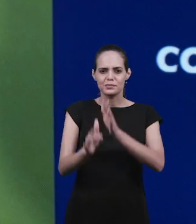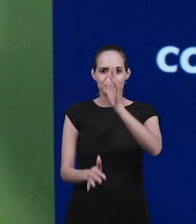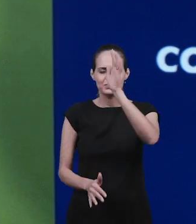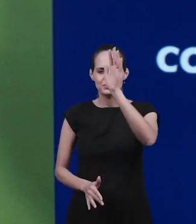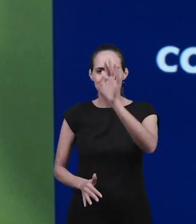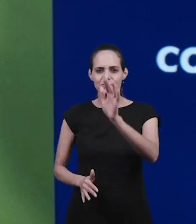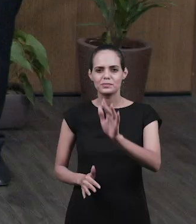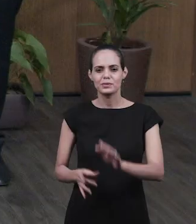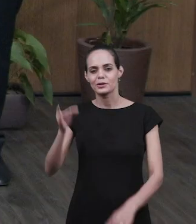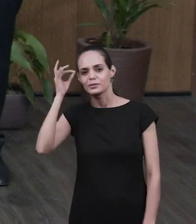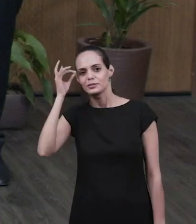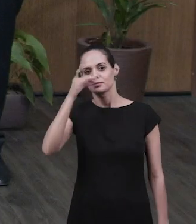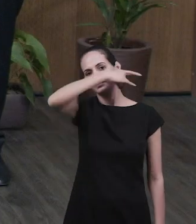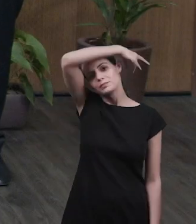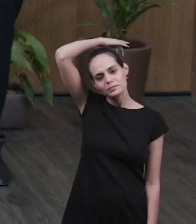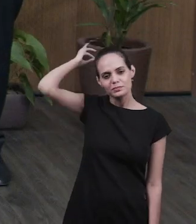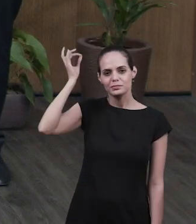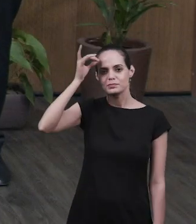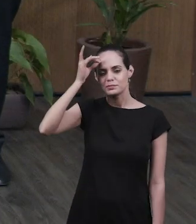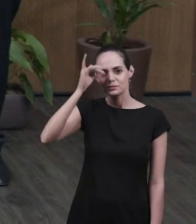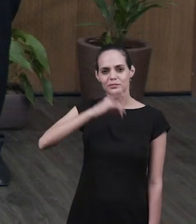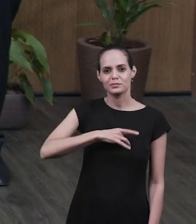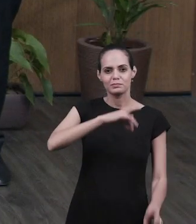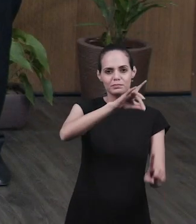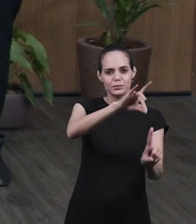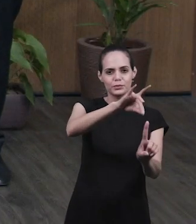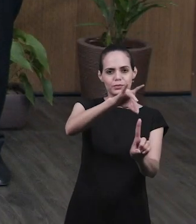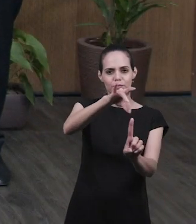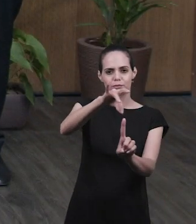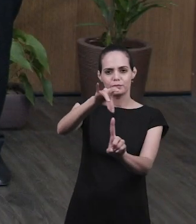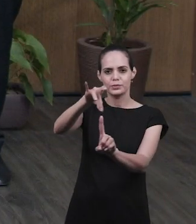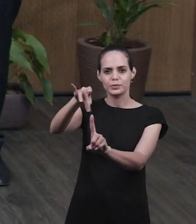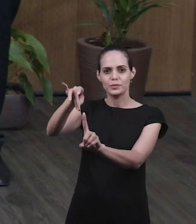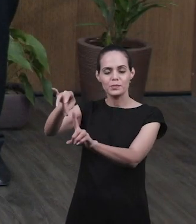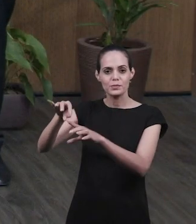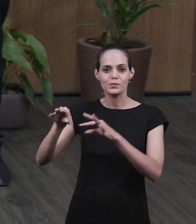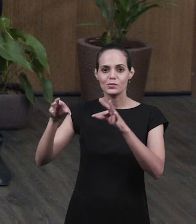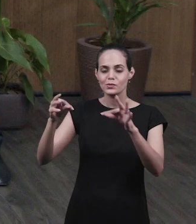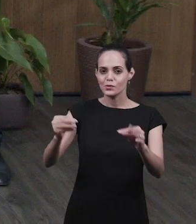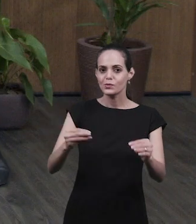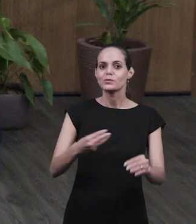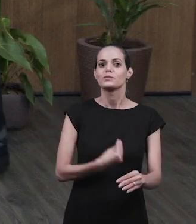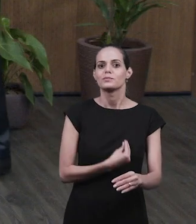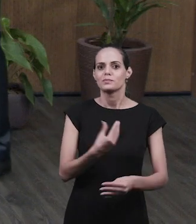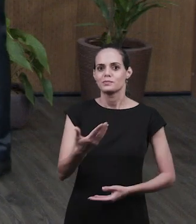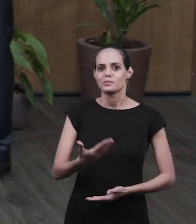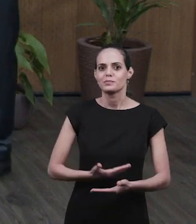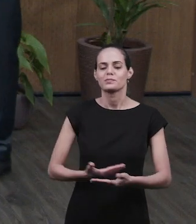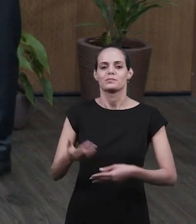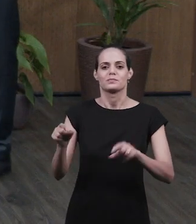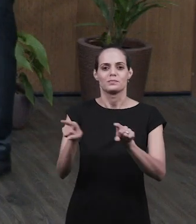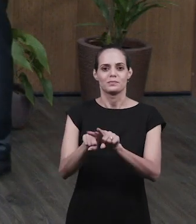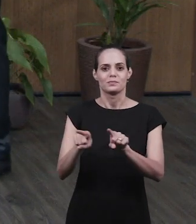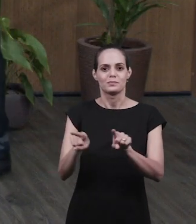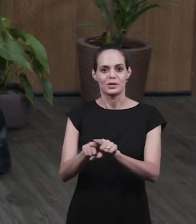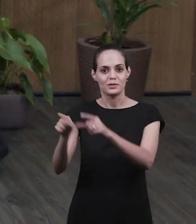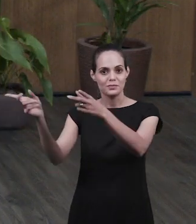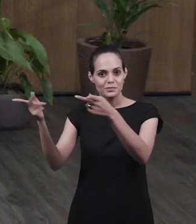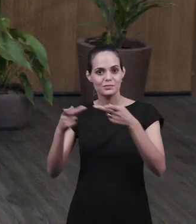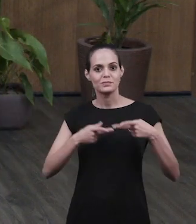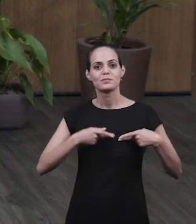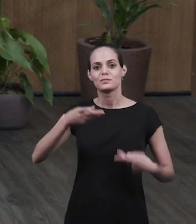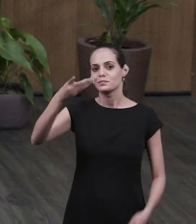versé et a rempli à tout ce qui était là. Déjà, il les